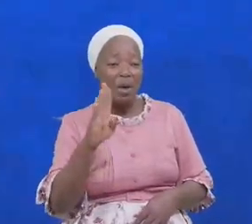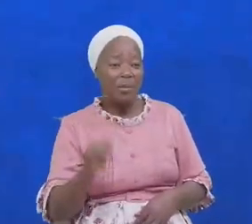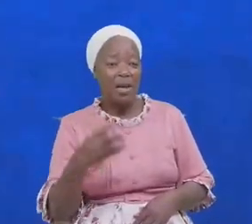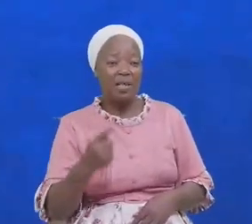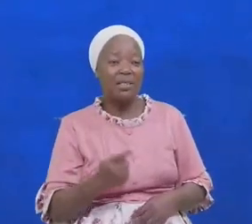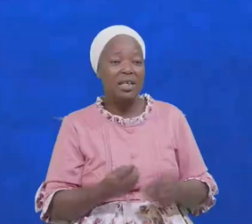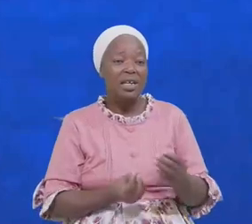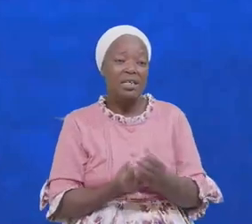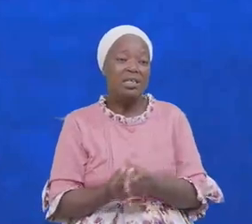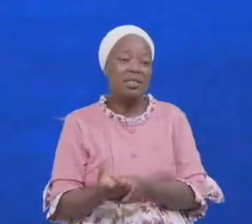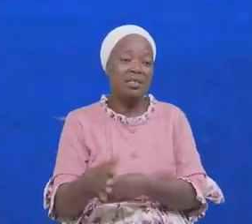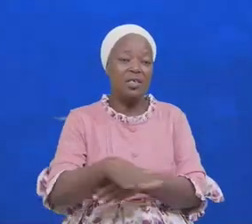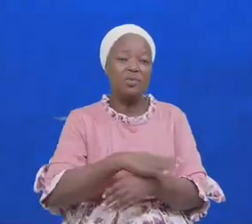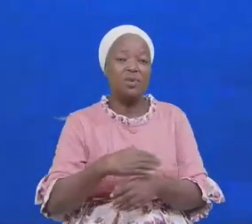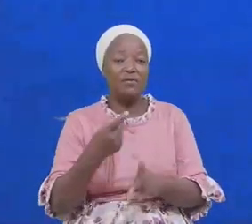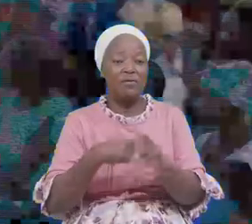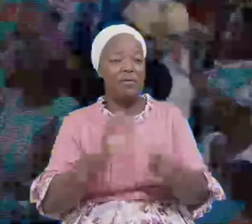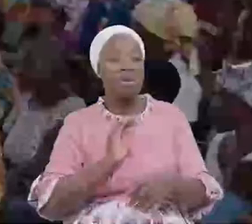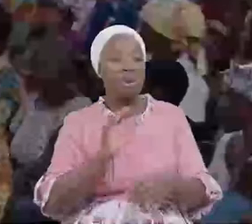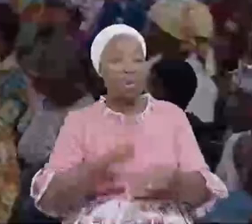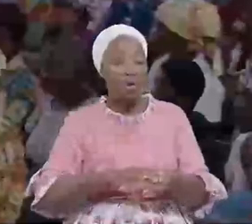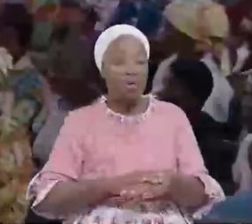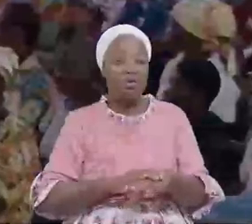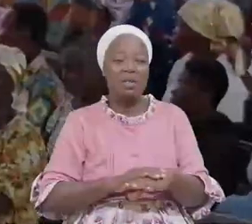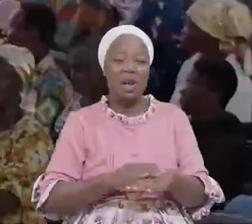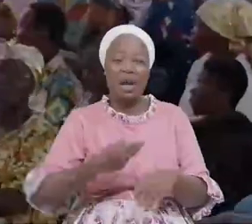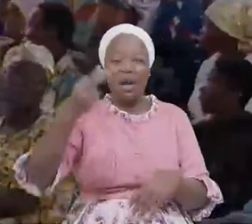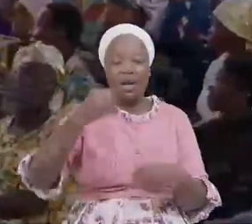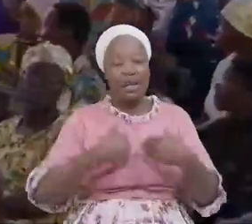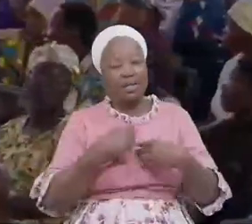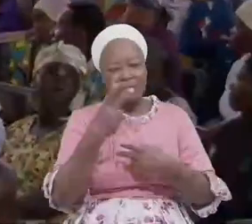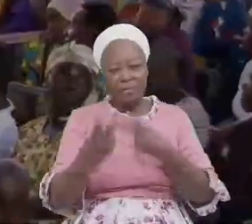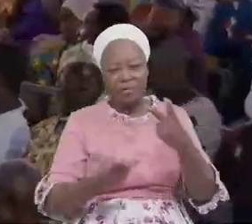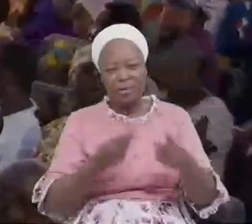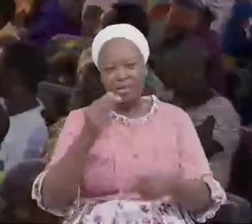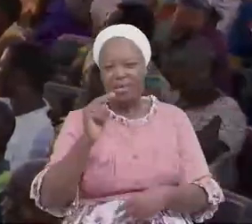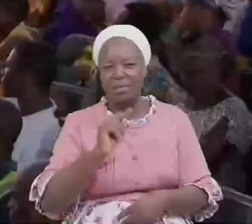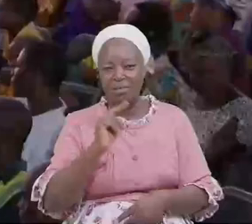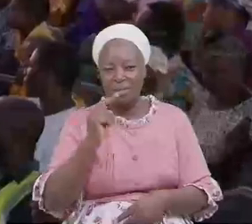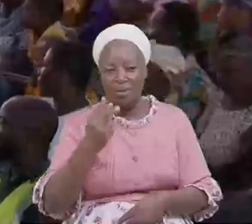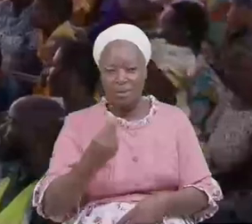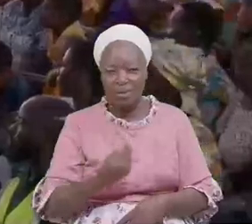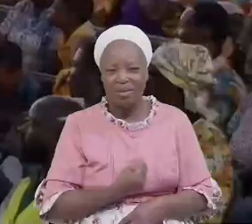Grâce aux entrailles de la miséricorde de notre Dieu, en vertu de laquelle le soleil levant nous a visités d'en haut. Verset